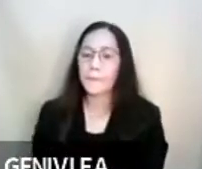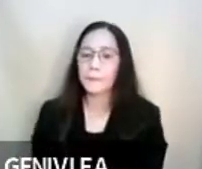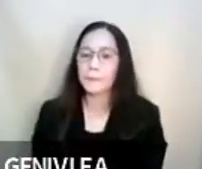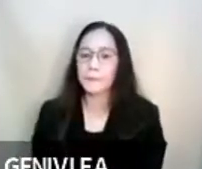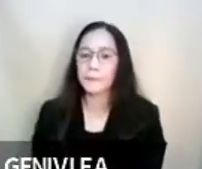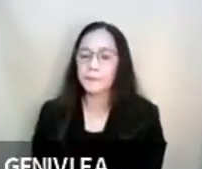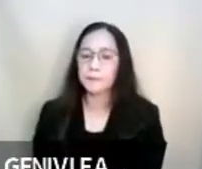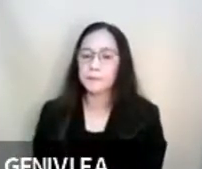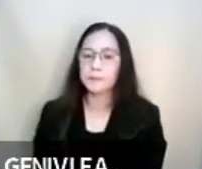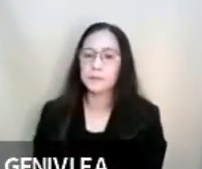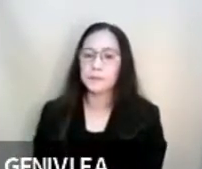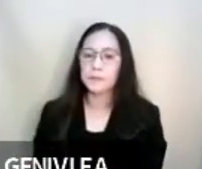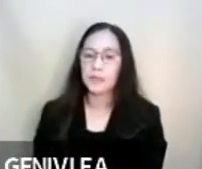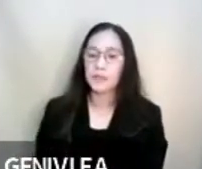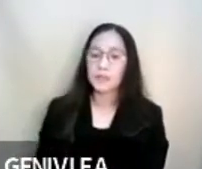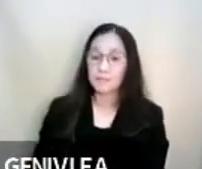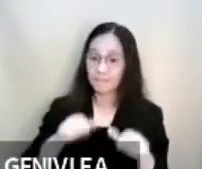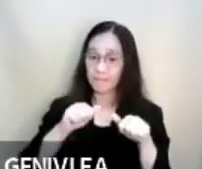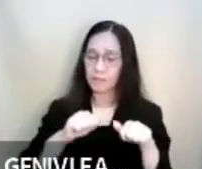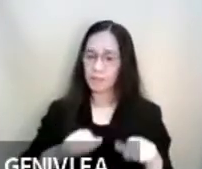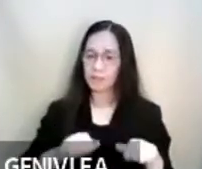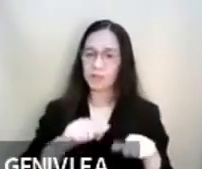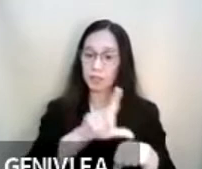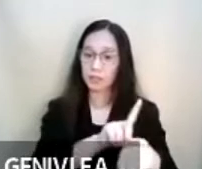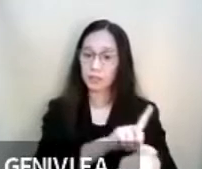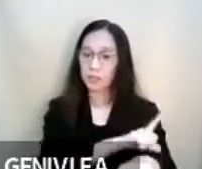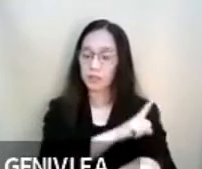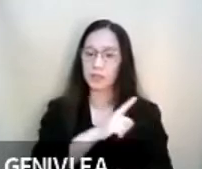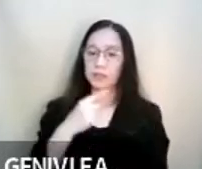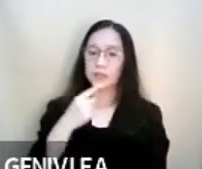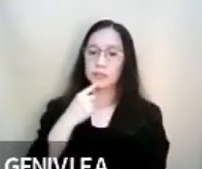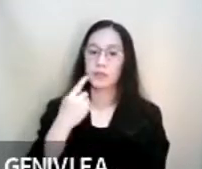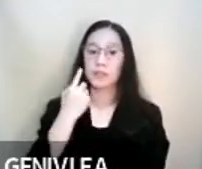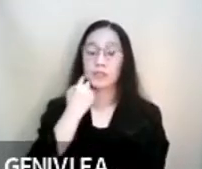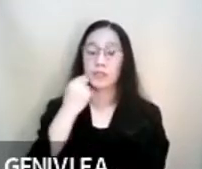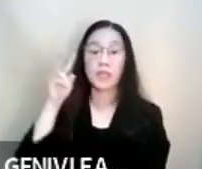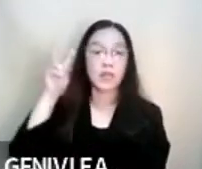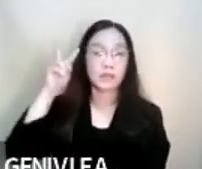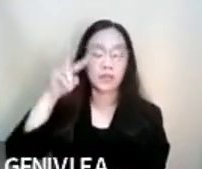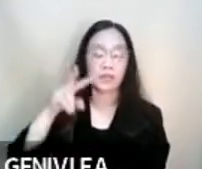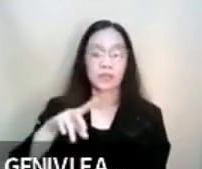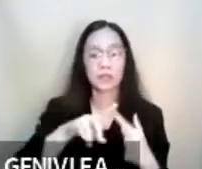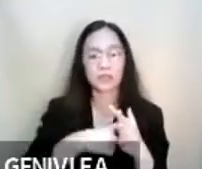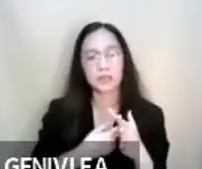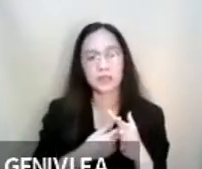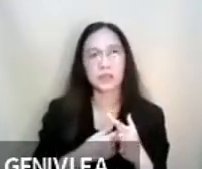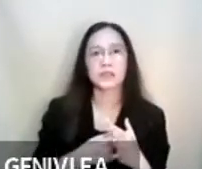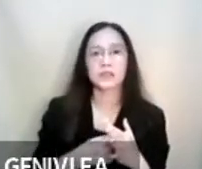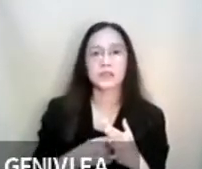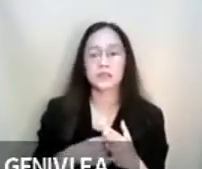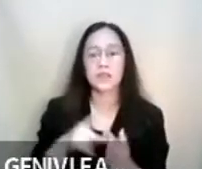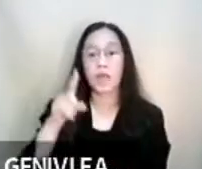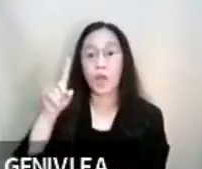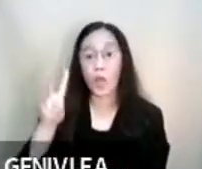kanilang endurance for work. No? Nabanggit kanina sa video no kay Rose Ann, 'di ba? Na umpisa they start na half day lang muna